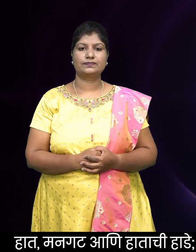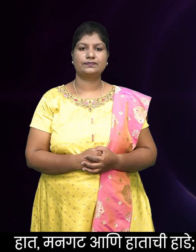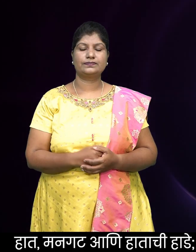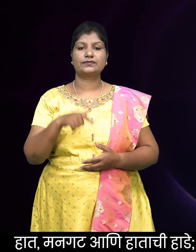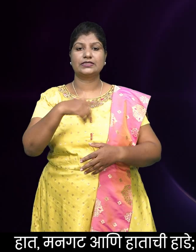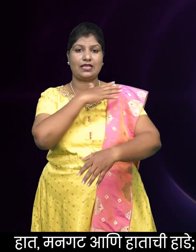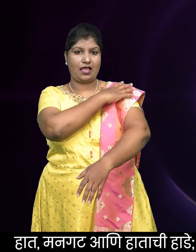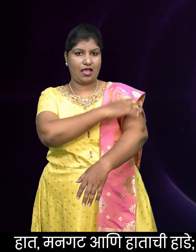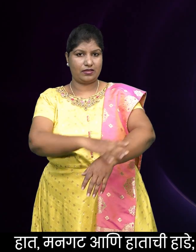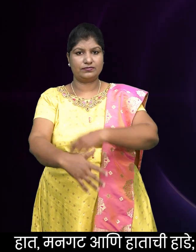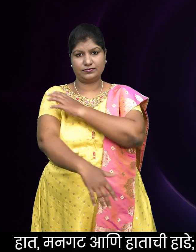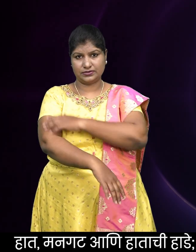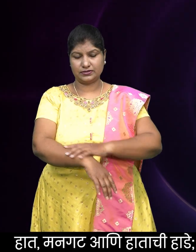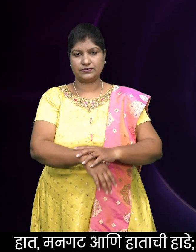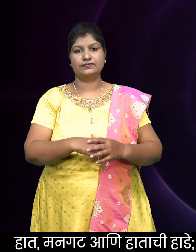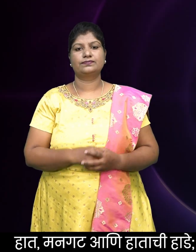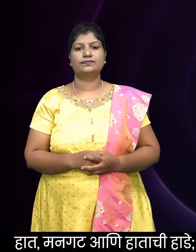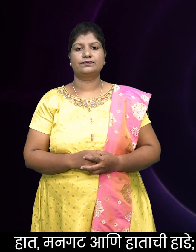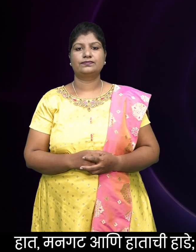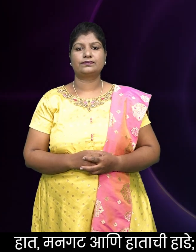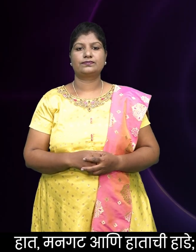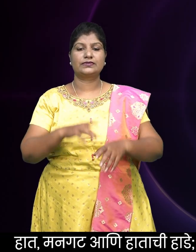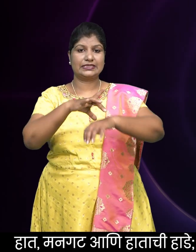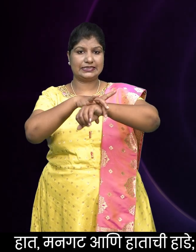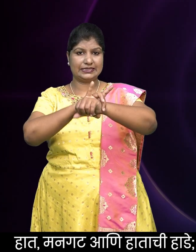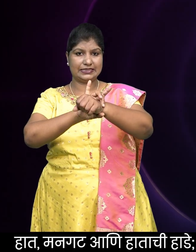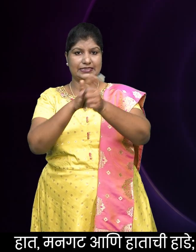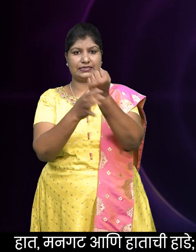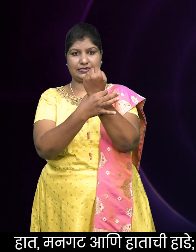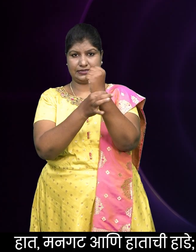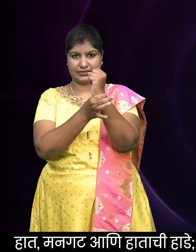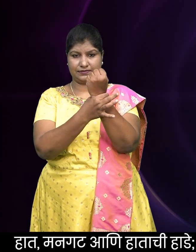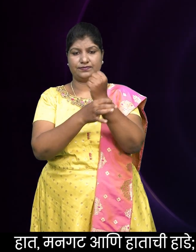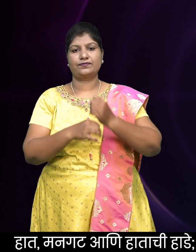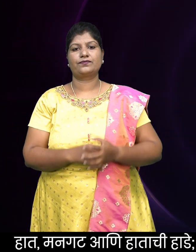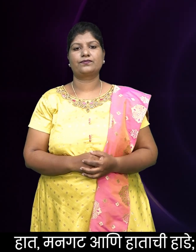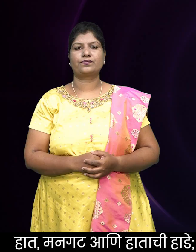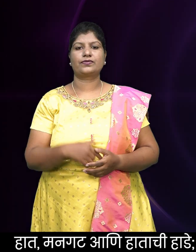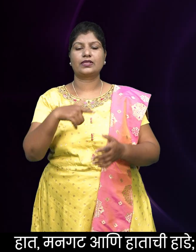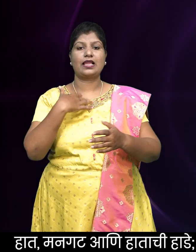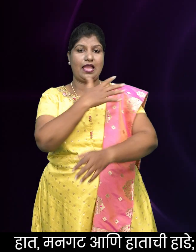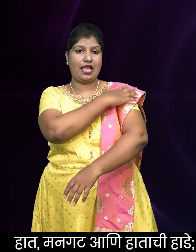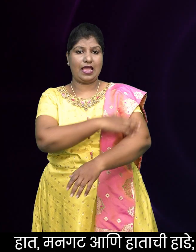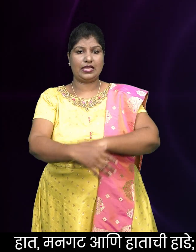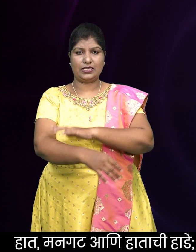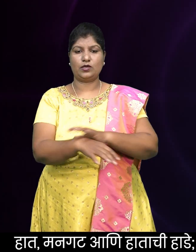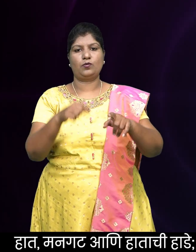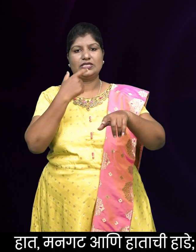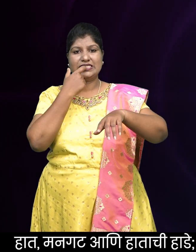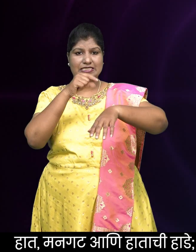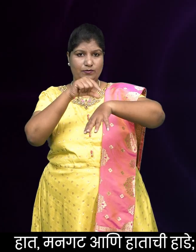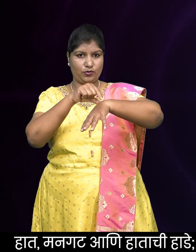हात, मनगट आणि हाताची हाडे, ओटीपोटाचा कंबर आणि पाय, घोटा आणि पायाची हाडे.